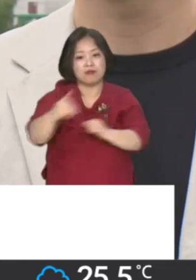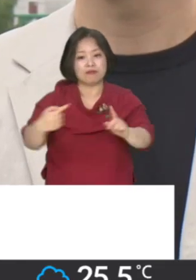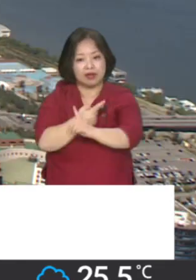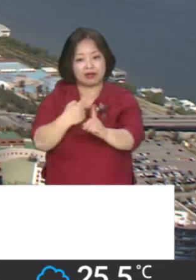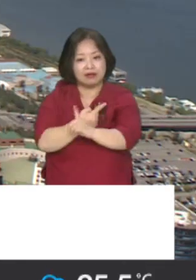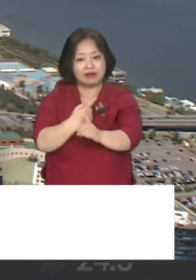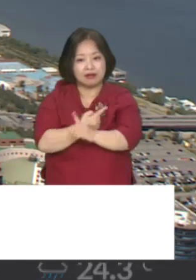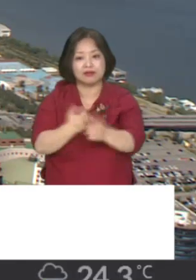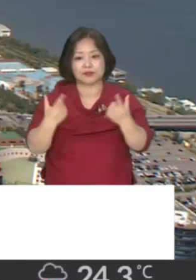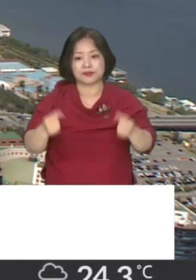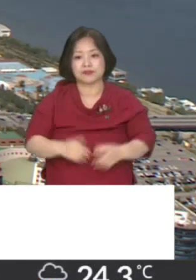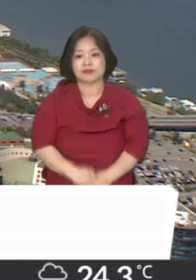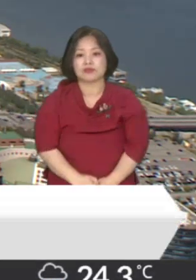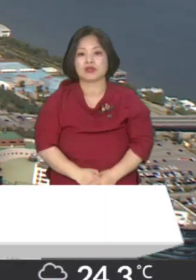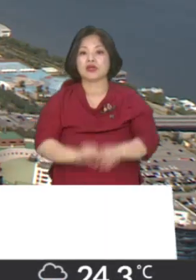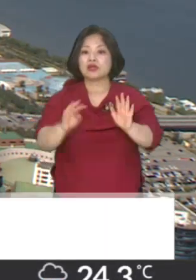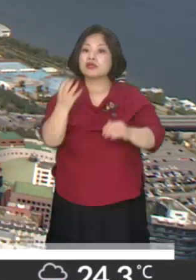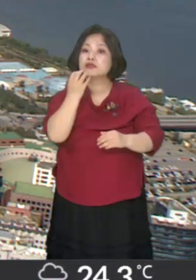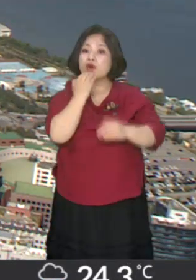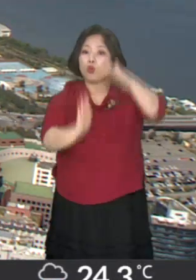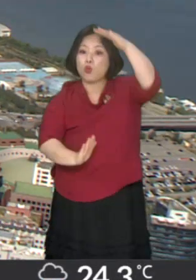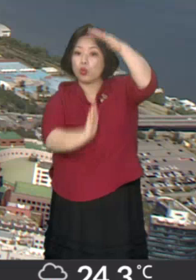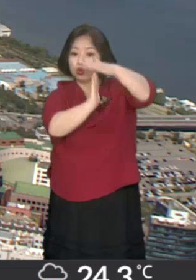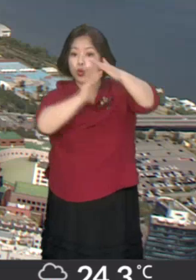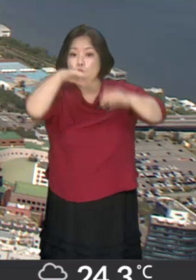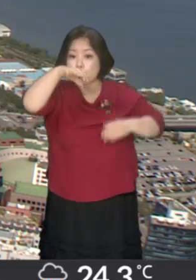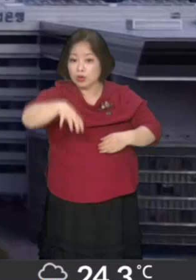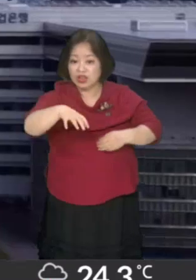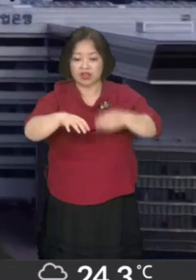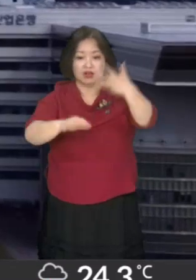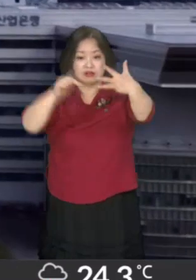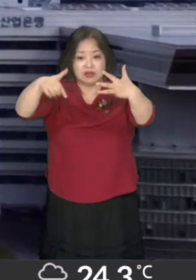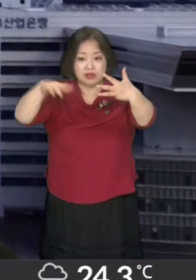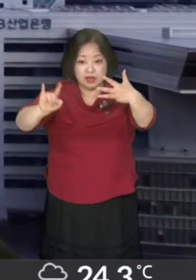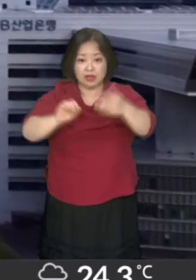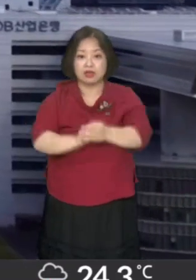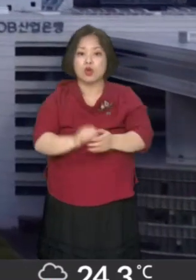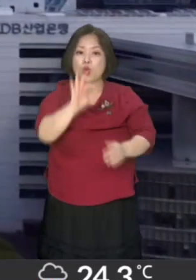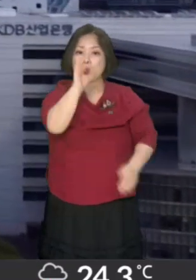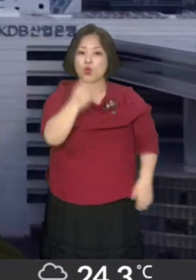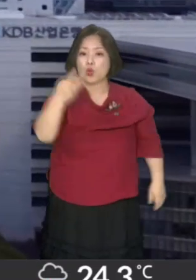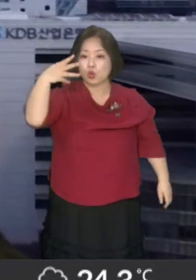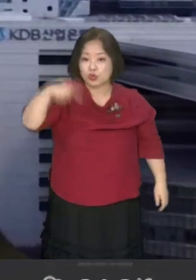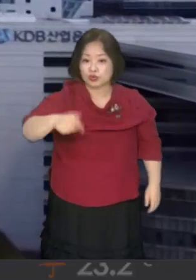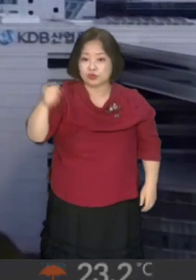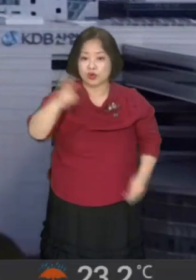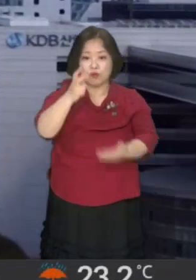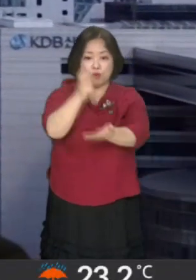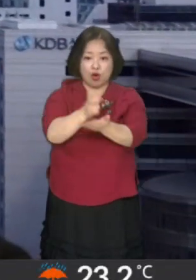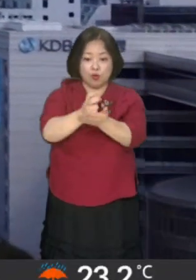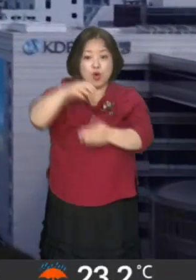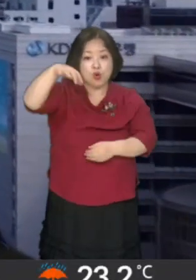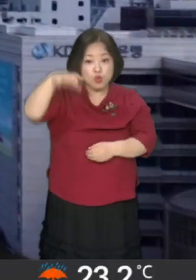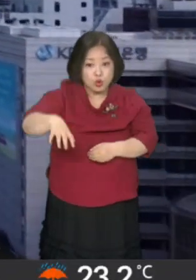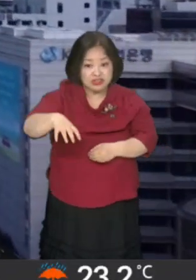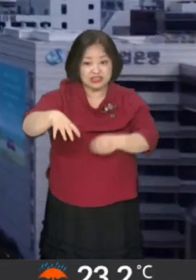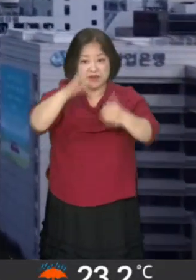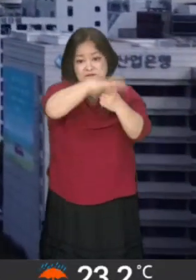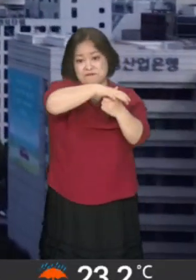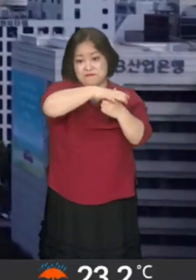생각합니다. 현행 서울 고도지구는 8곳인데 이 중 5류, 법원 단지는 아예 지정이